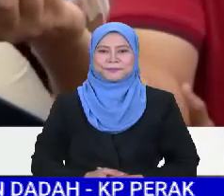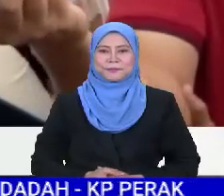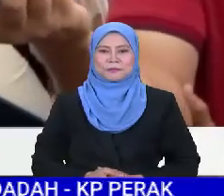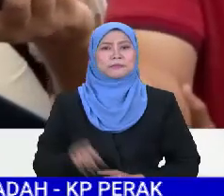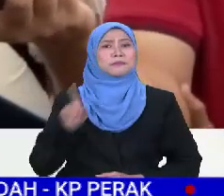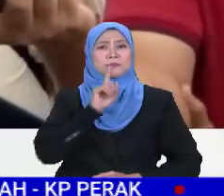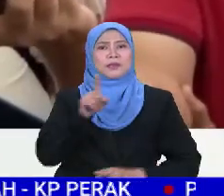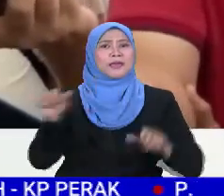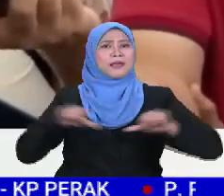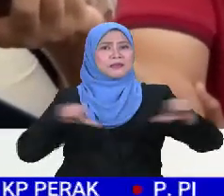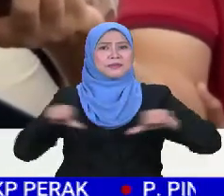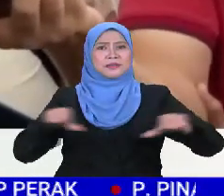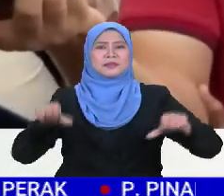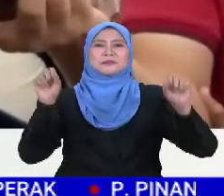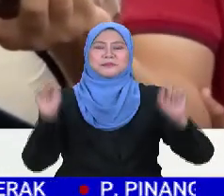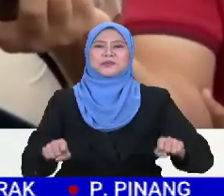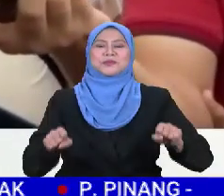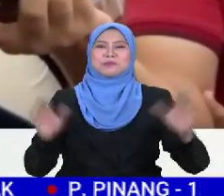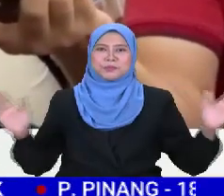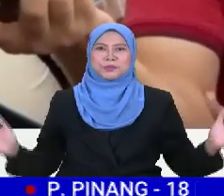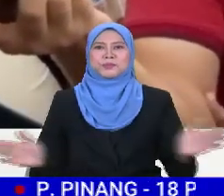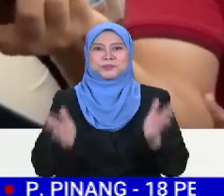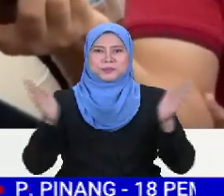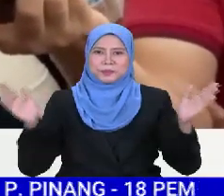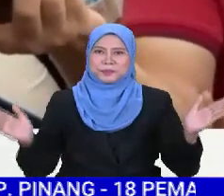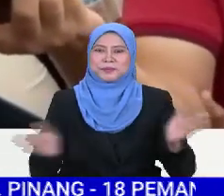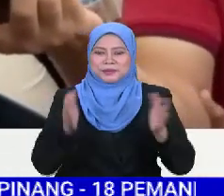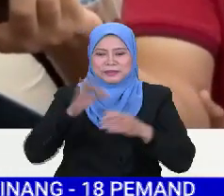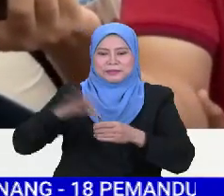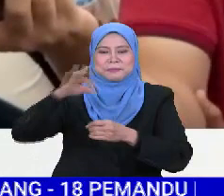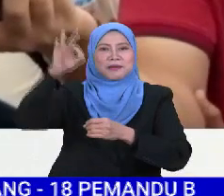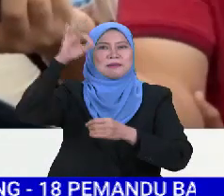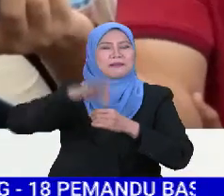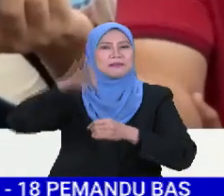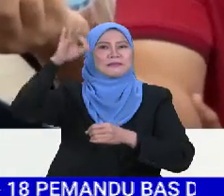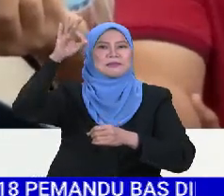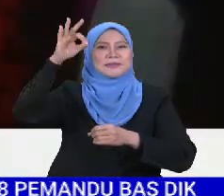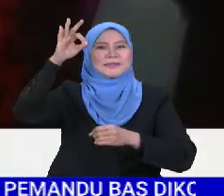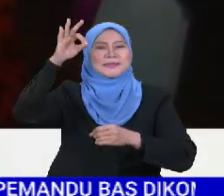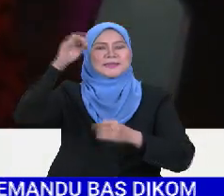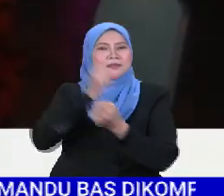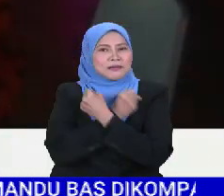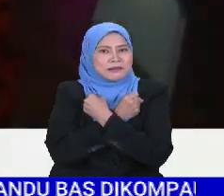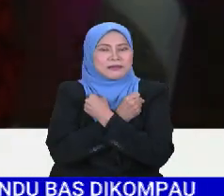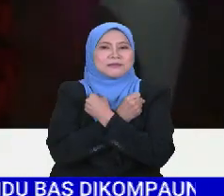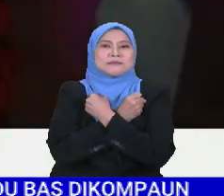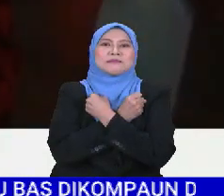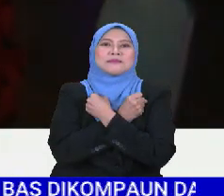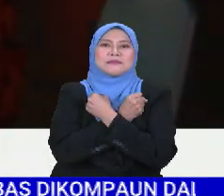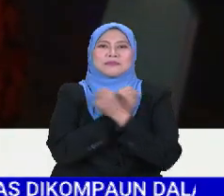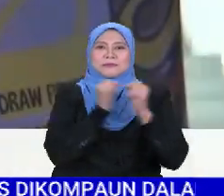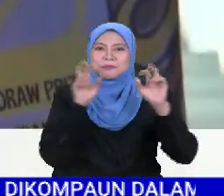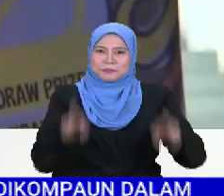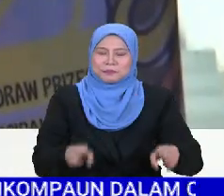ini insya-Allah akan dapat menyemarak semangat patriotisme di dalam